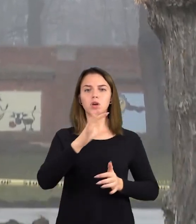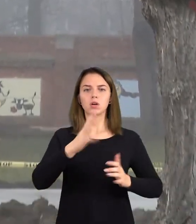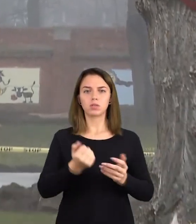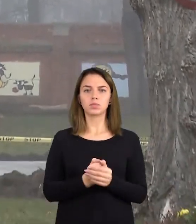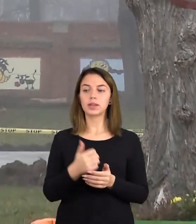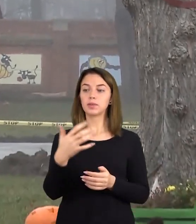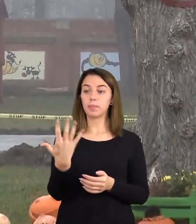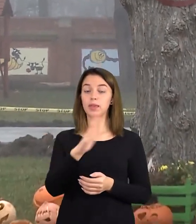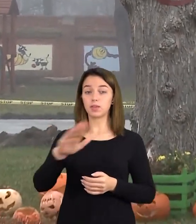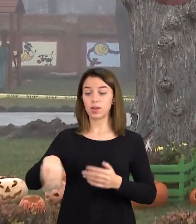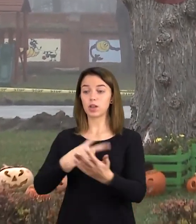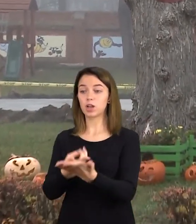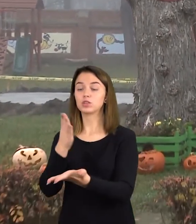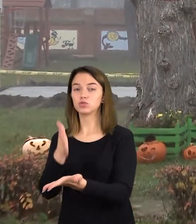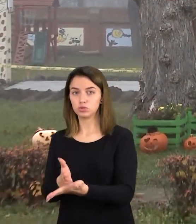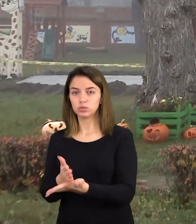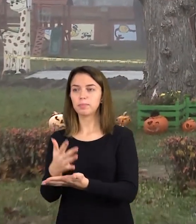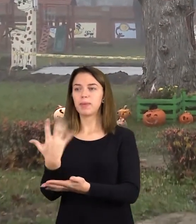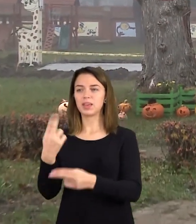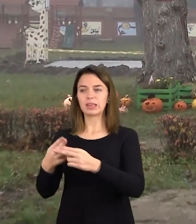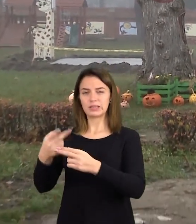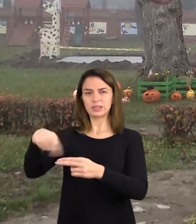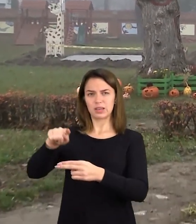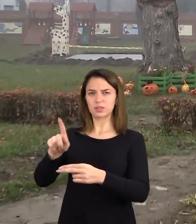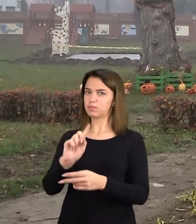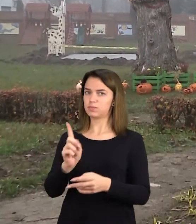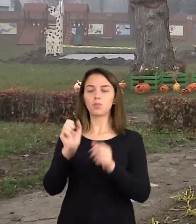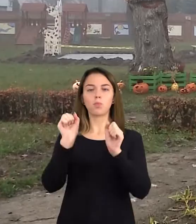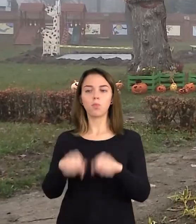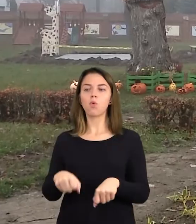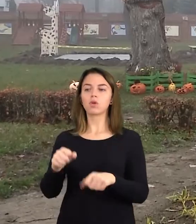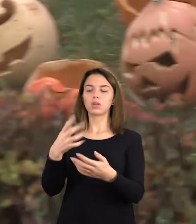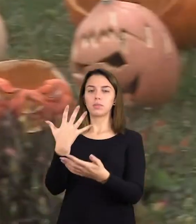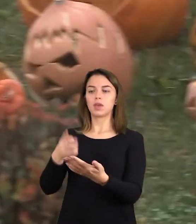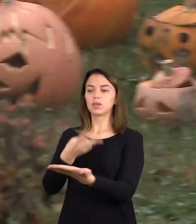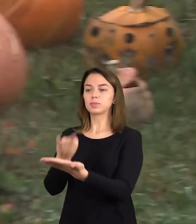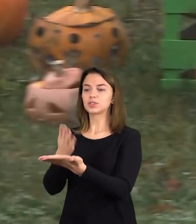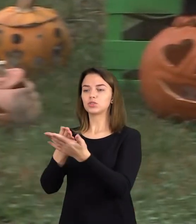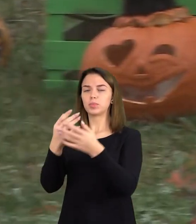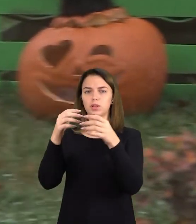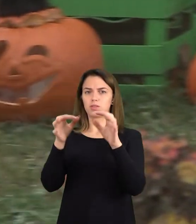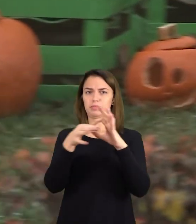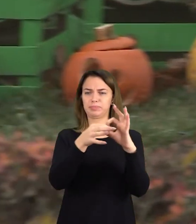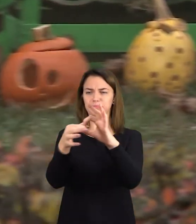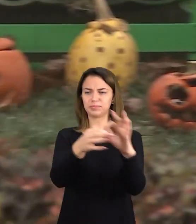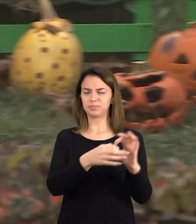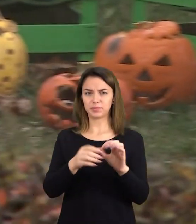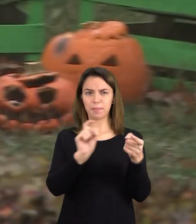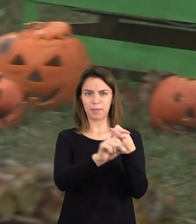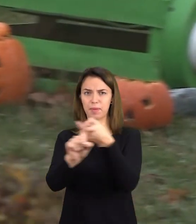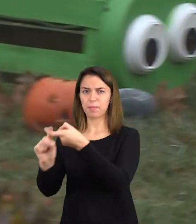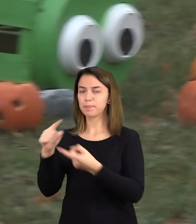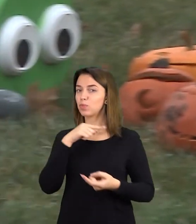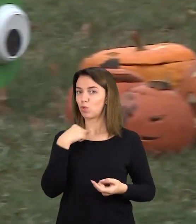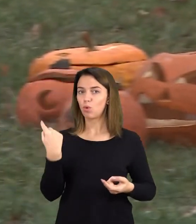vaikai ligoninėje dar nereiškia, kad tik 5 susirgo. Paprastai salmoneliozės atvejai – tai Ledkalnio viršūnė. Nežinia, kiek ligonių